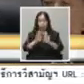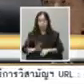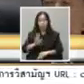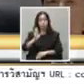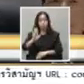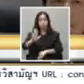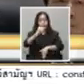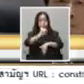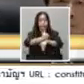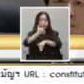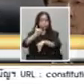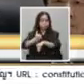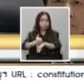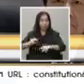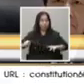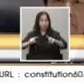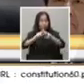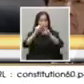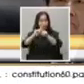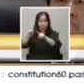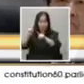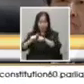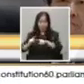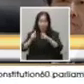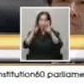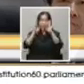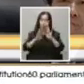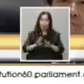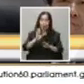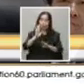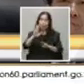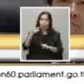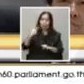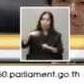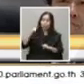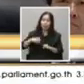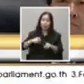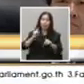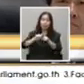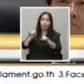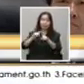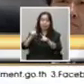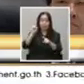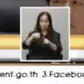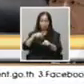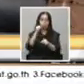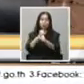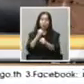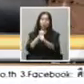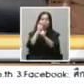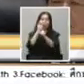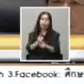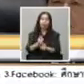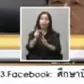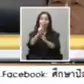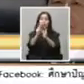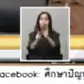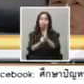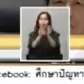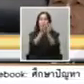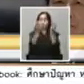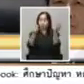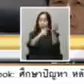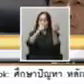ะครับหรือทางศาลใดๆก็ตามนะครับก็ต้องดำเนินการให้ไปตามบทบัญญัติของรัฐธรรมนูญซึ่งเป็นกฎหมายสูงสุดของประเท